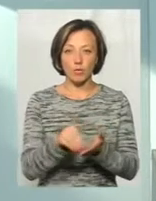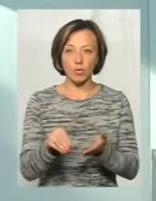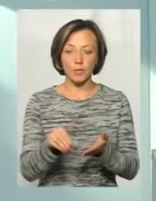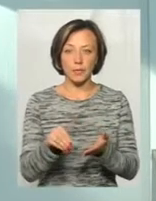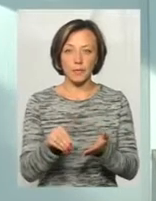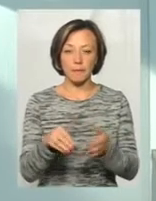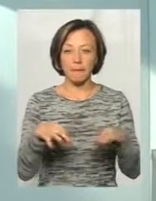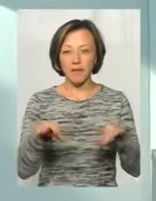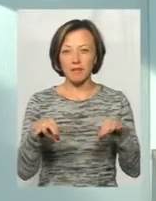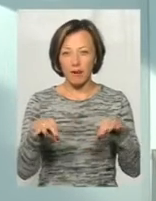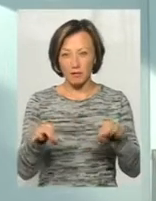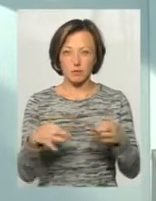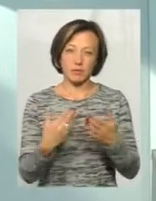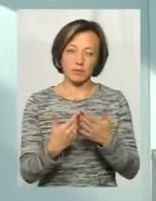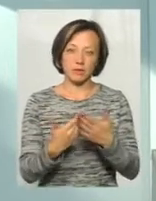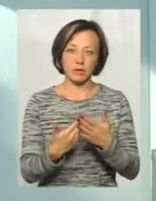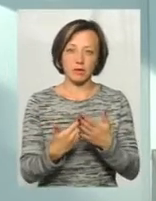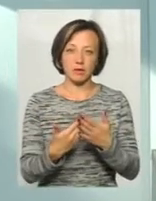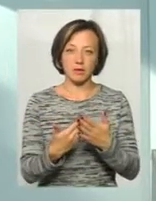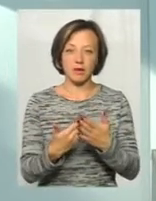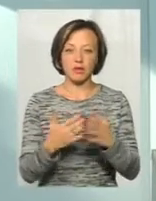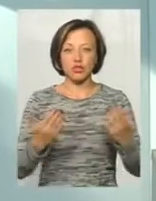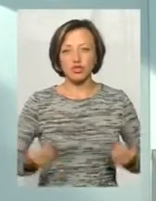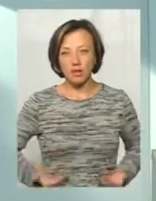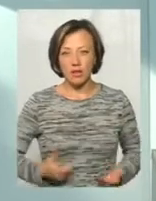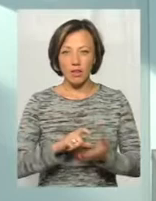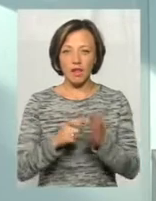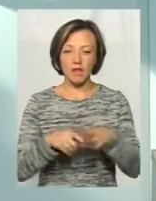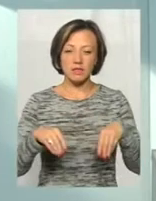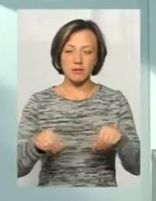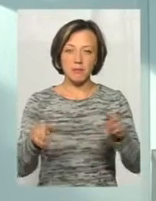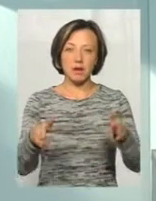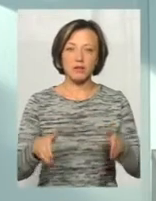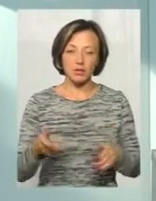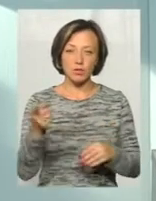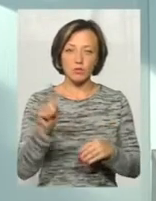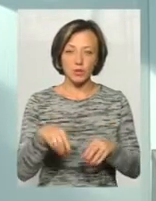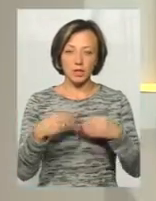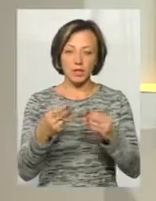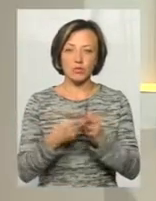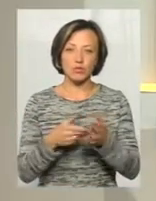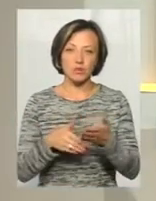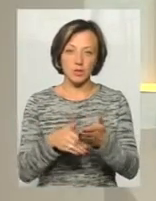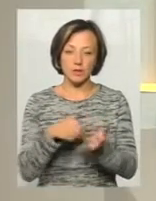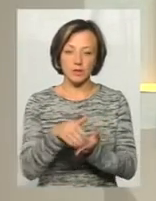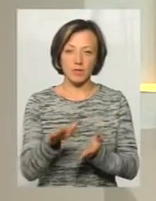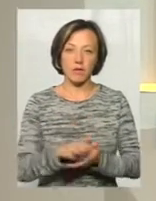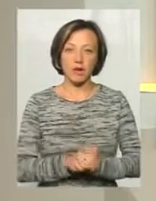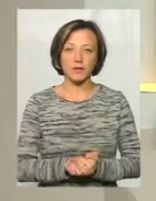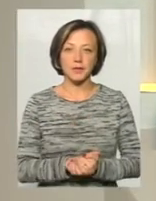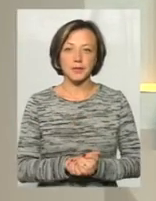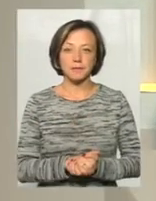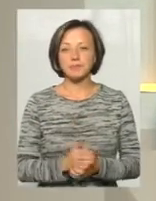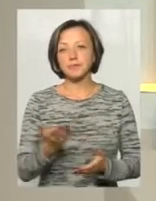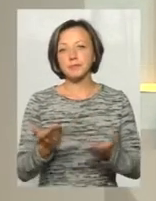придбання транспортного засобу, об'єктів нерухомості, земельних ділянок, тому в наданні субсидії відмовляється.